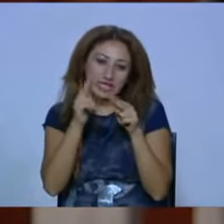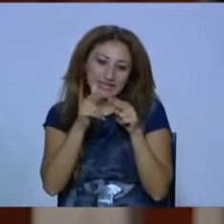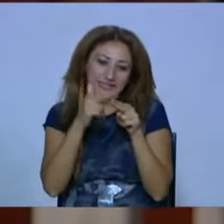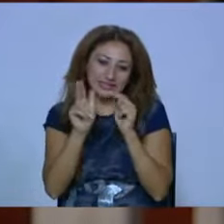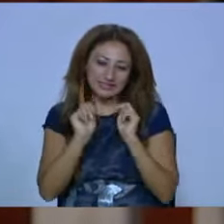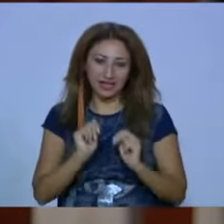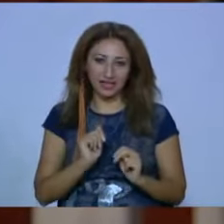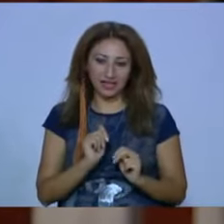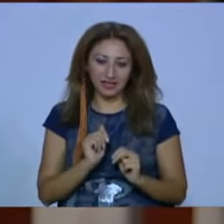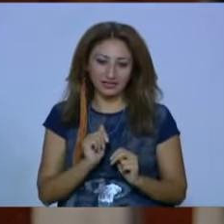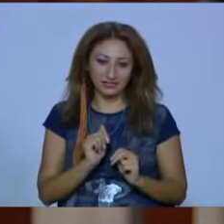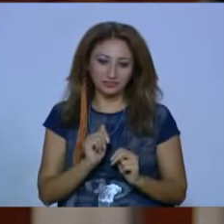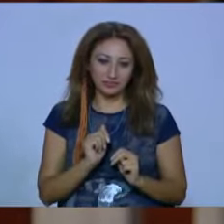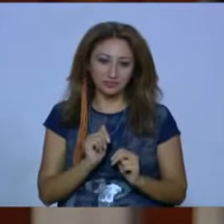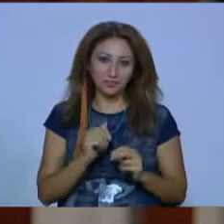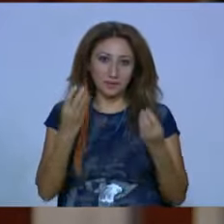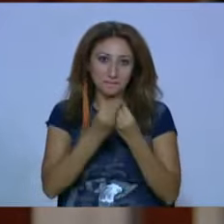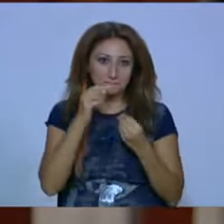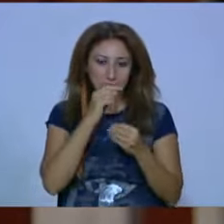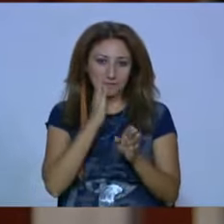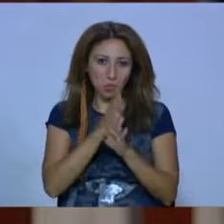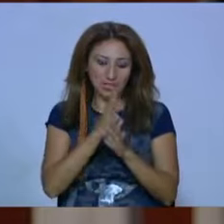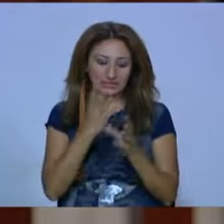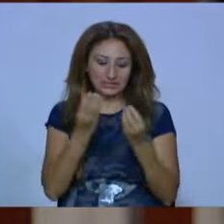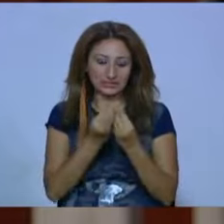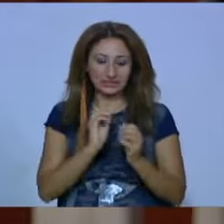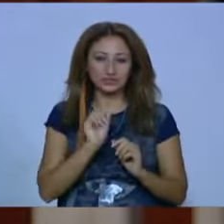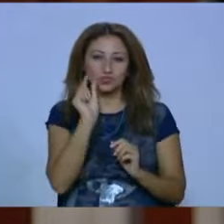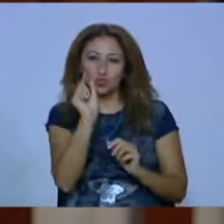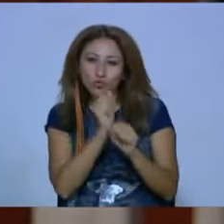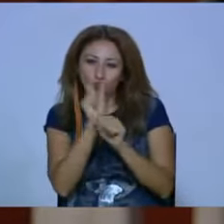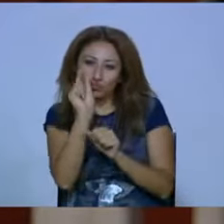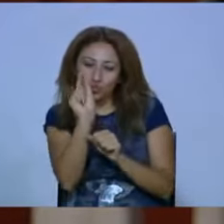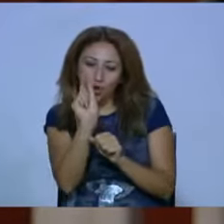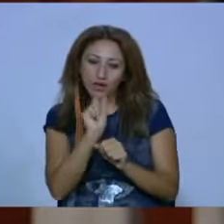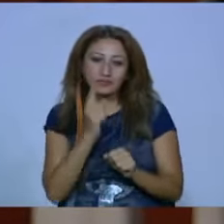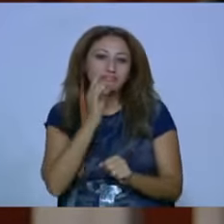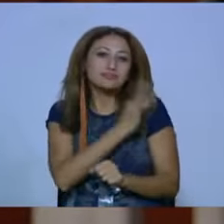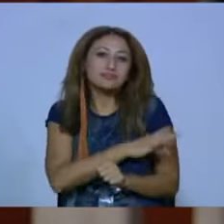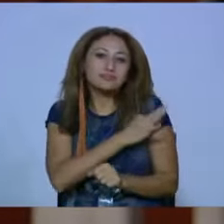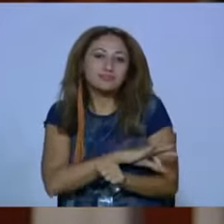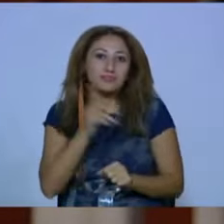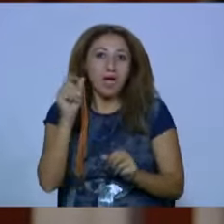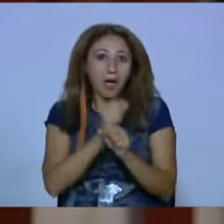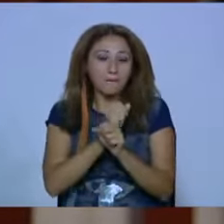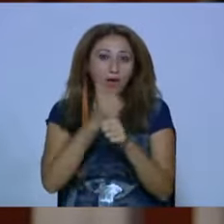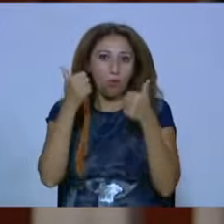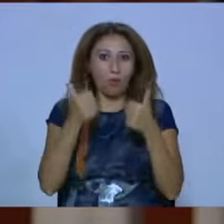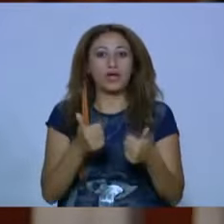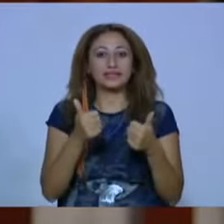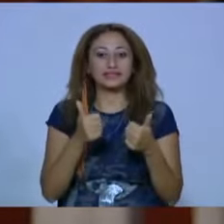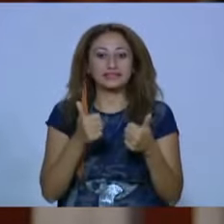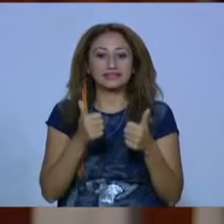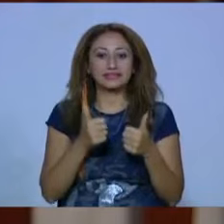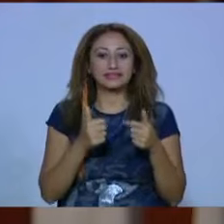زهره والمجهول مع الاستاذه ليلى علو. فكان دور صغير جدا. فعلاء الحمد لله عمله كويس والاستاذ نور